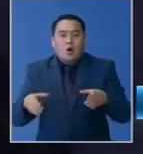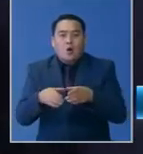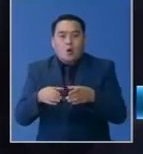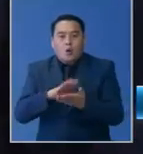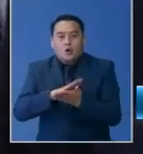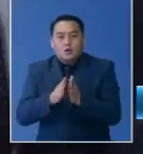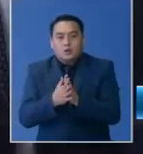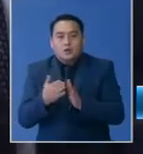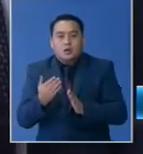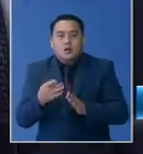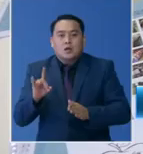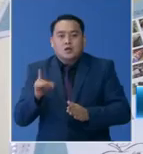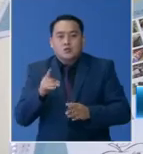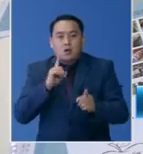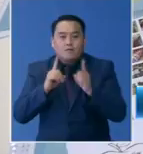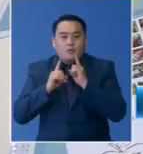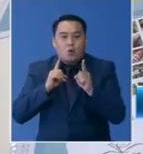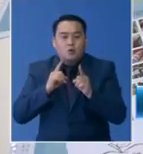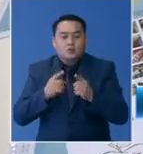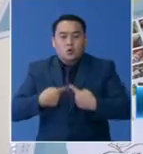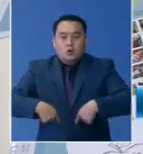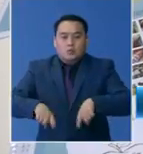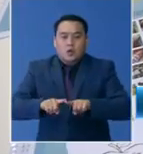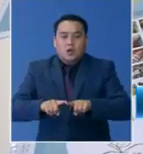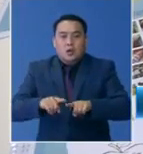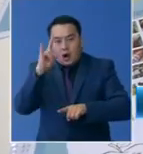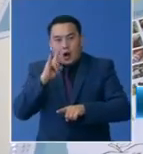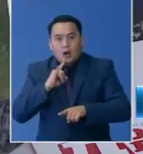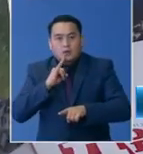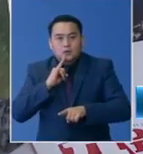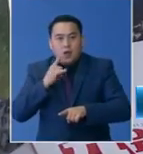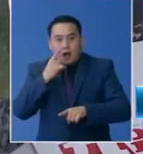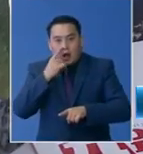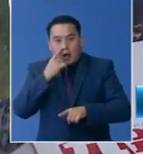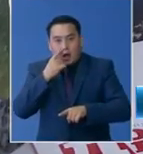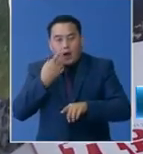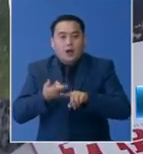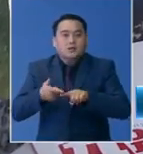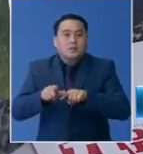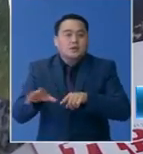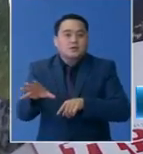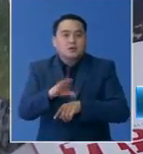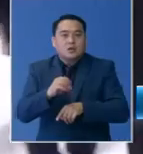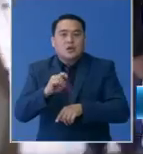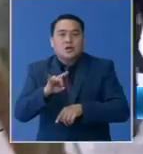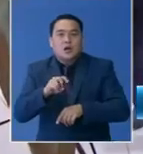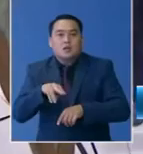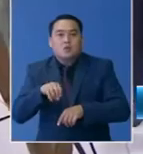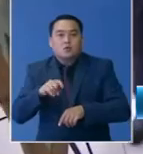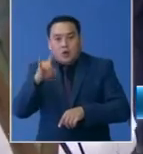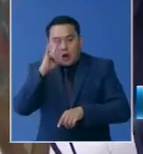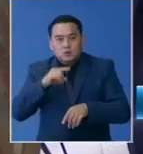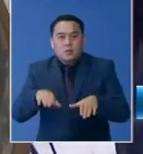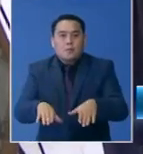келісім кеңестерінің республикалық форумы аясында ұйымдастырылып, оған Қазақстан халқы ассамблеясы төрағасының орынбасары Ералы Тоғжан,